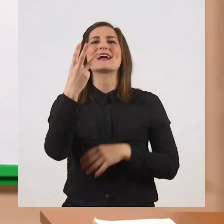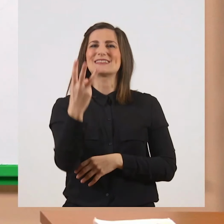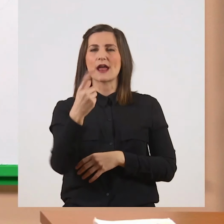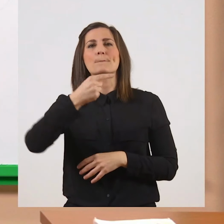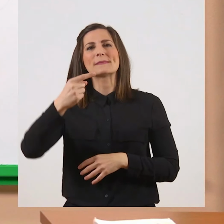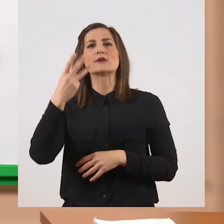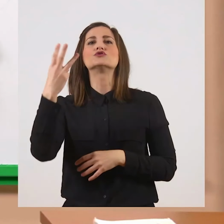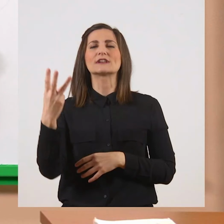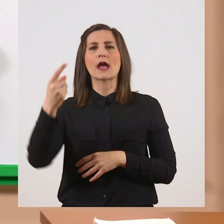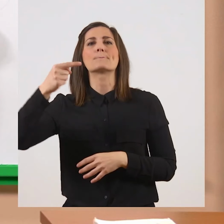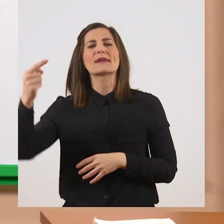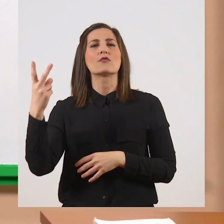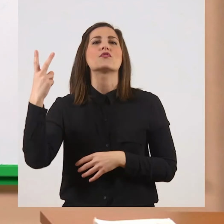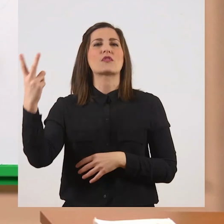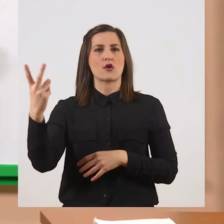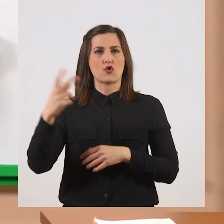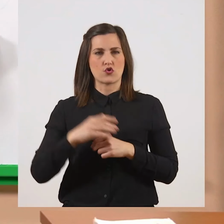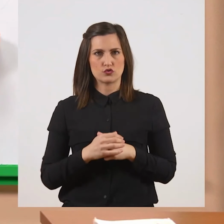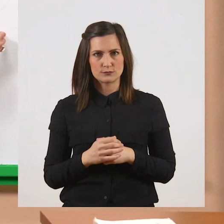μείον 3 μείον 2